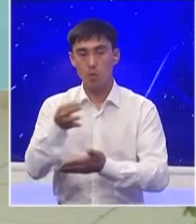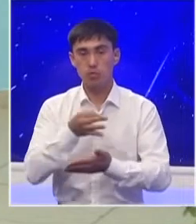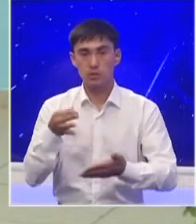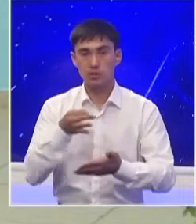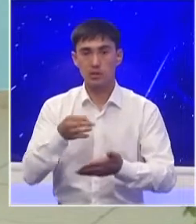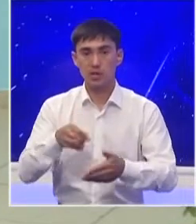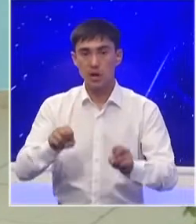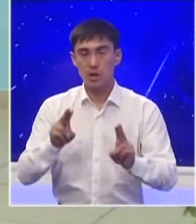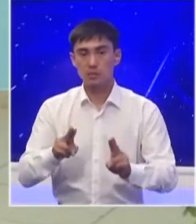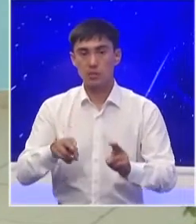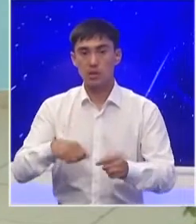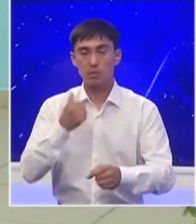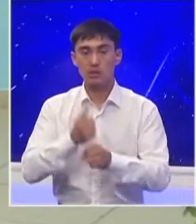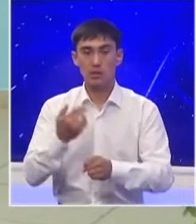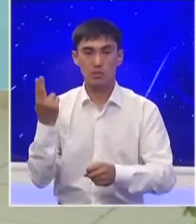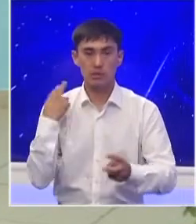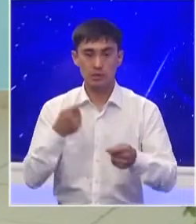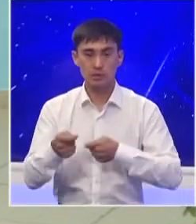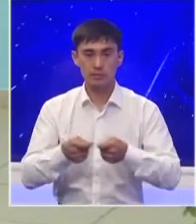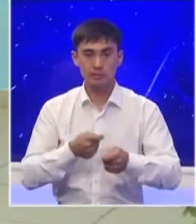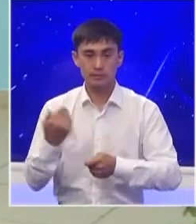облыстық кәсіпкерлік басқармасына